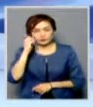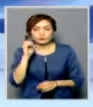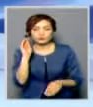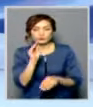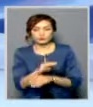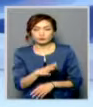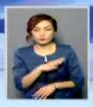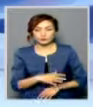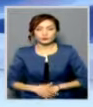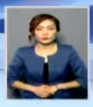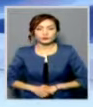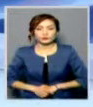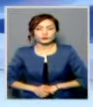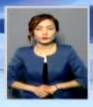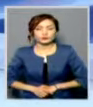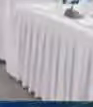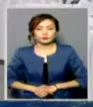тақтасы қойылды.